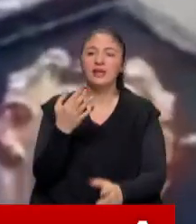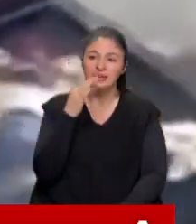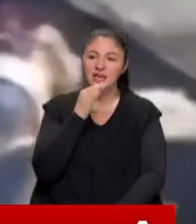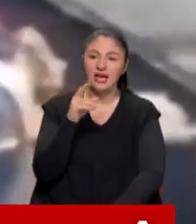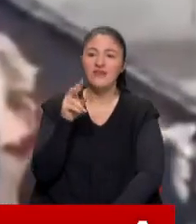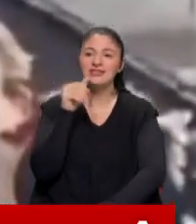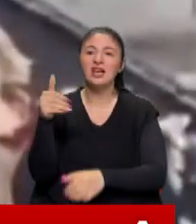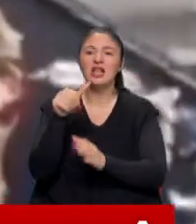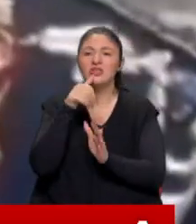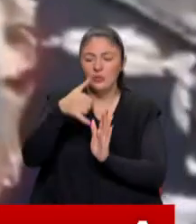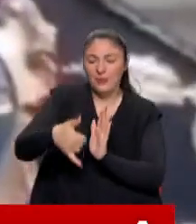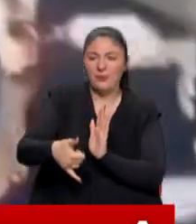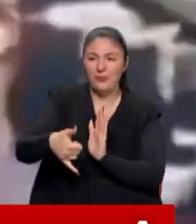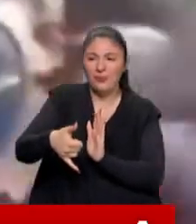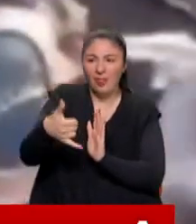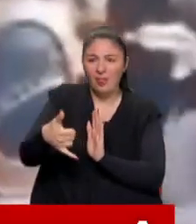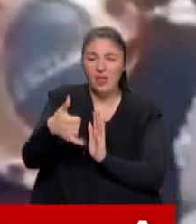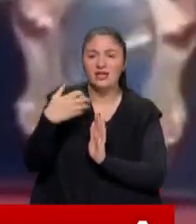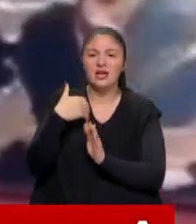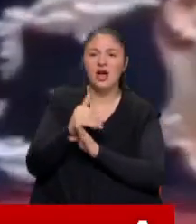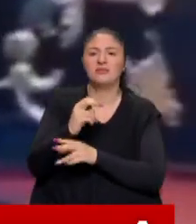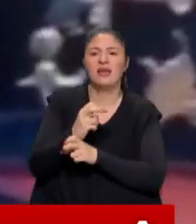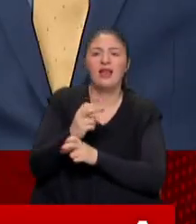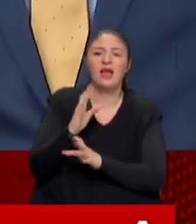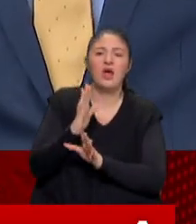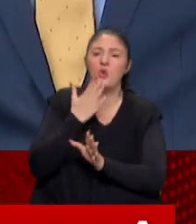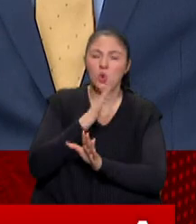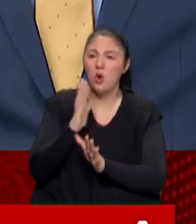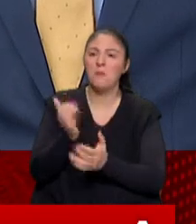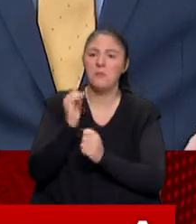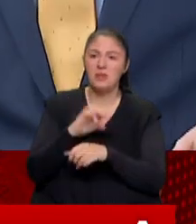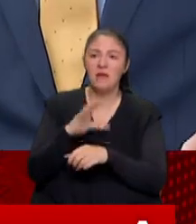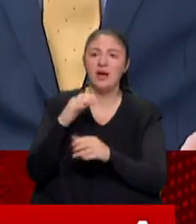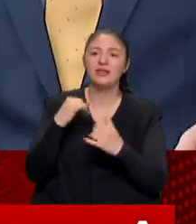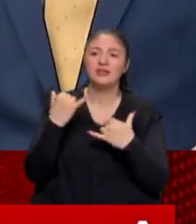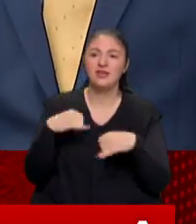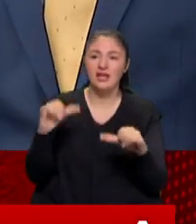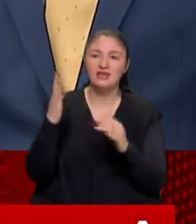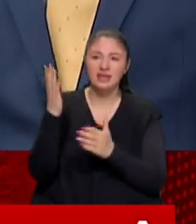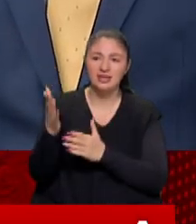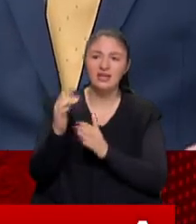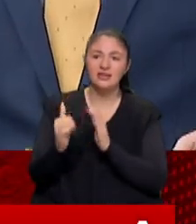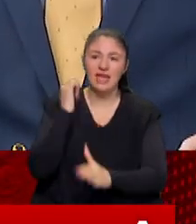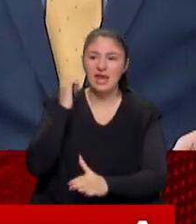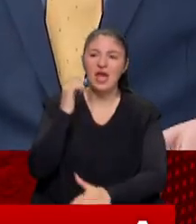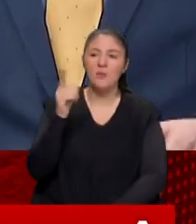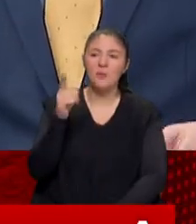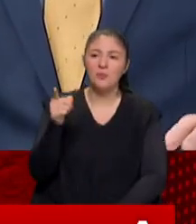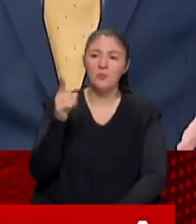ki Venedik kanalları sığ olduğu için kendileri bir hayati tehlike atlatmamış ama Venedik tatilinden geriye